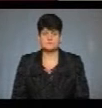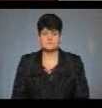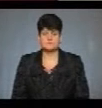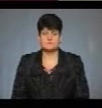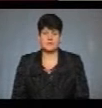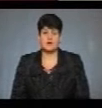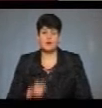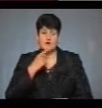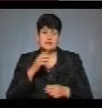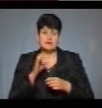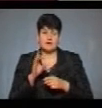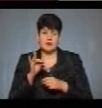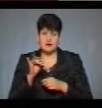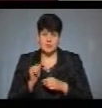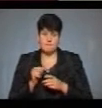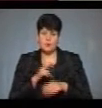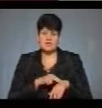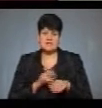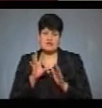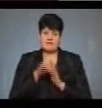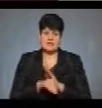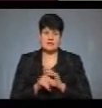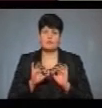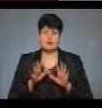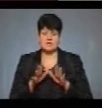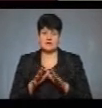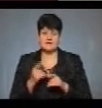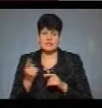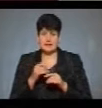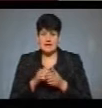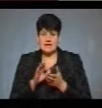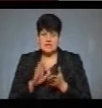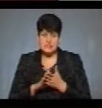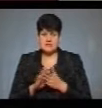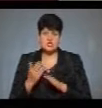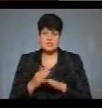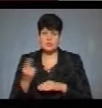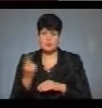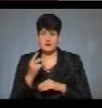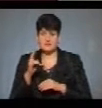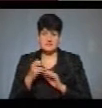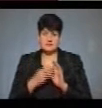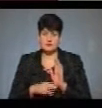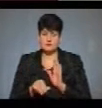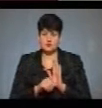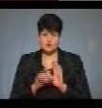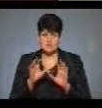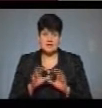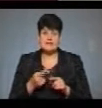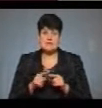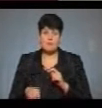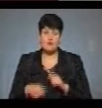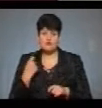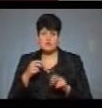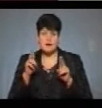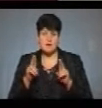За словами Сергія Крети, поліцейські внесли подію до єдиного реєстру досудових розслідувань за частиною 1 статті 286. Це порушення